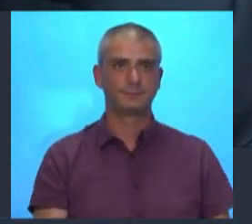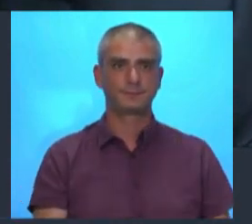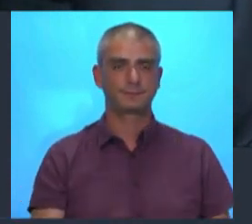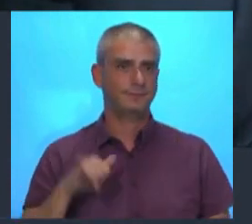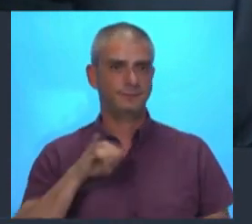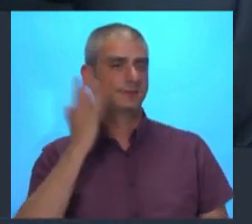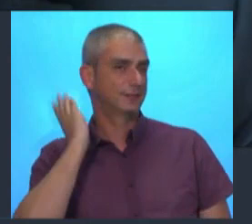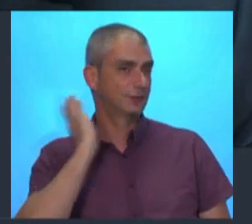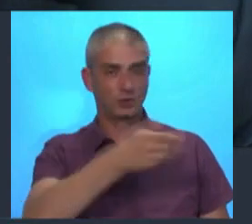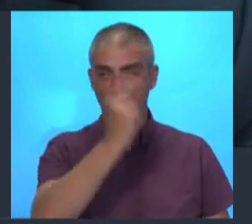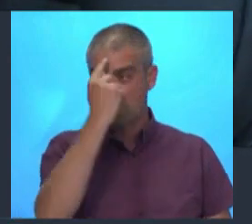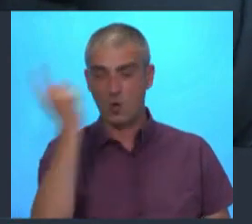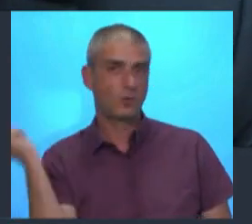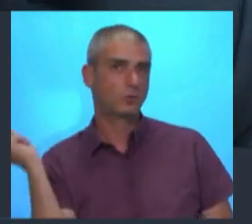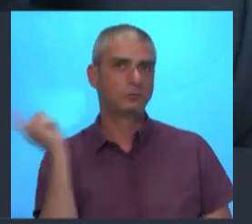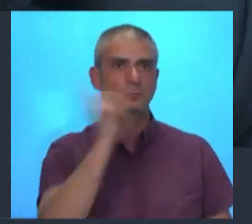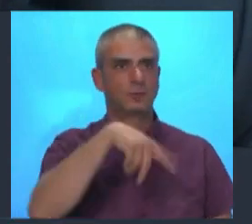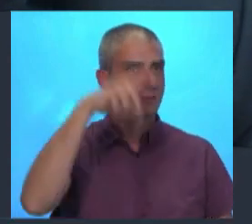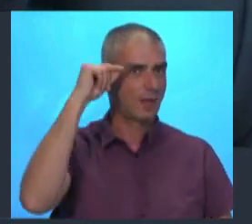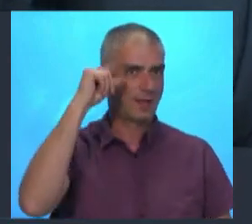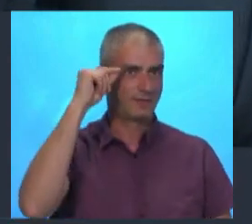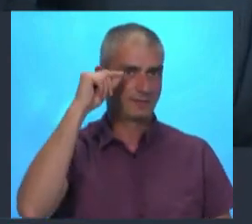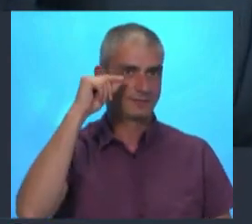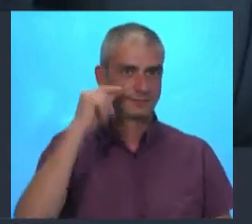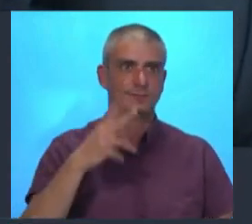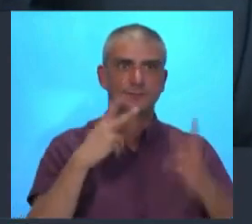ישיר מהודו לתל אביב.